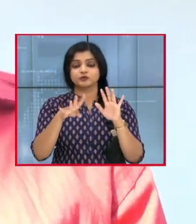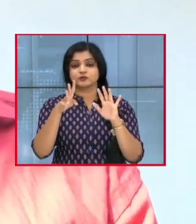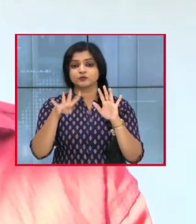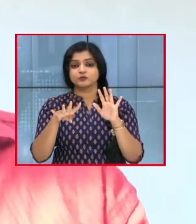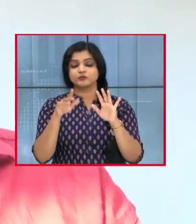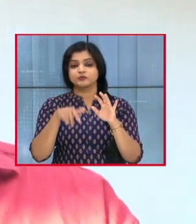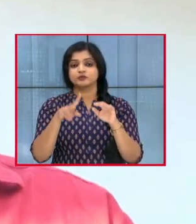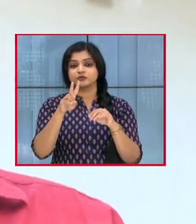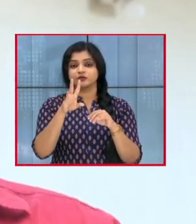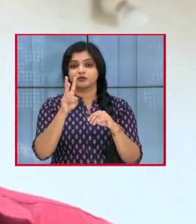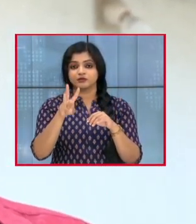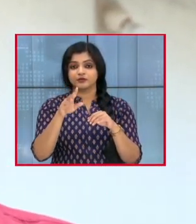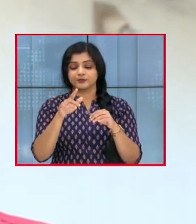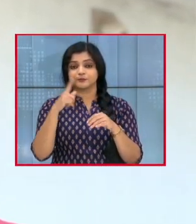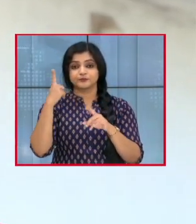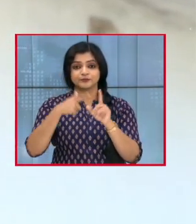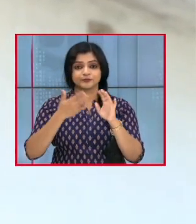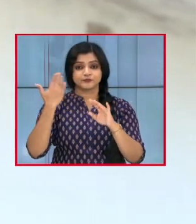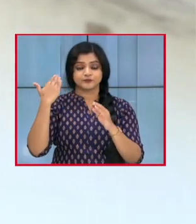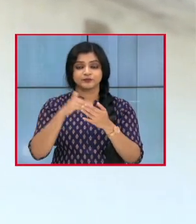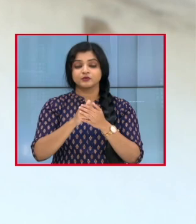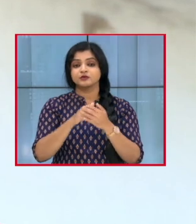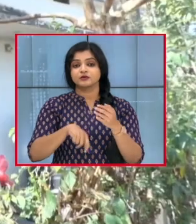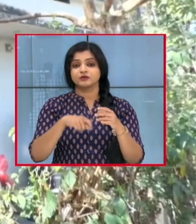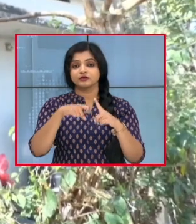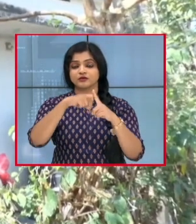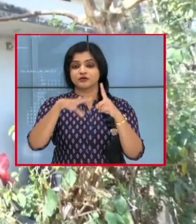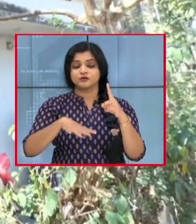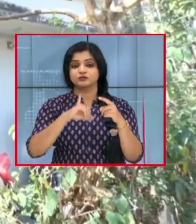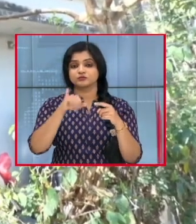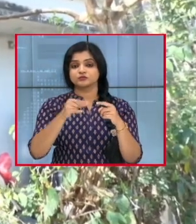1999-2000 വർഷത്തിൽ സംസ്ഥാന ജൂനിയർ അത്ലറ്റിക് മീറ്റിൽ